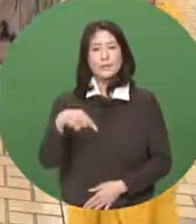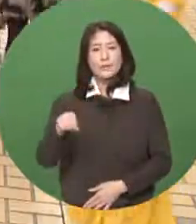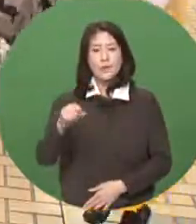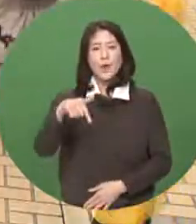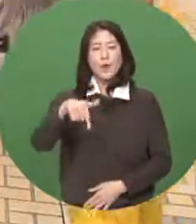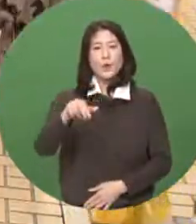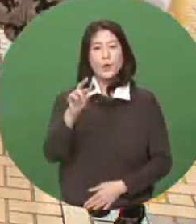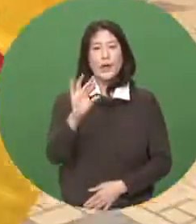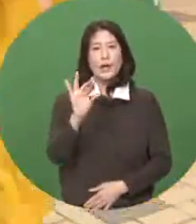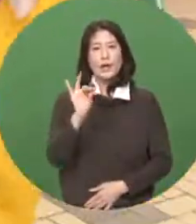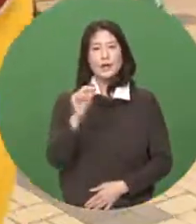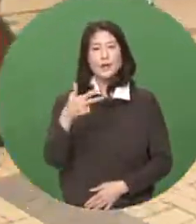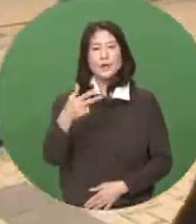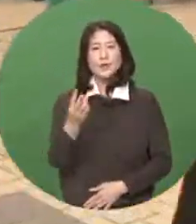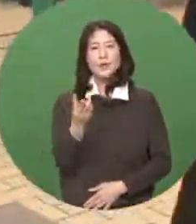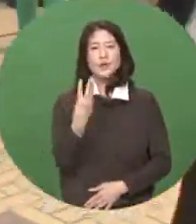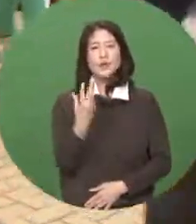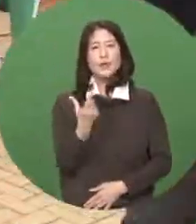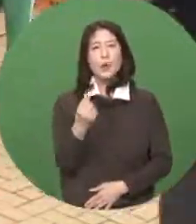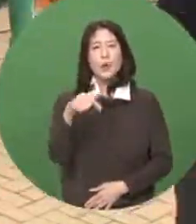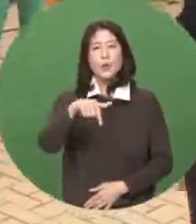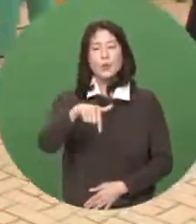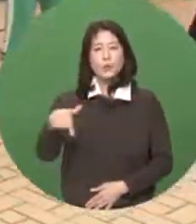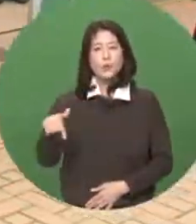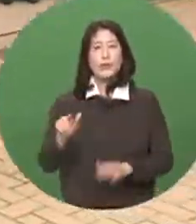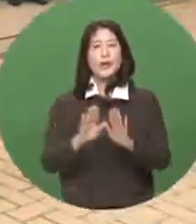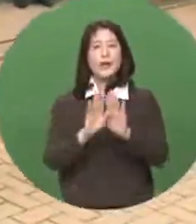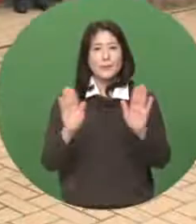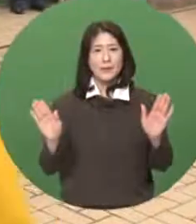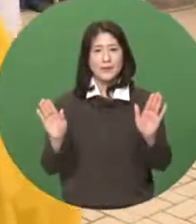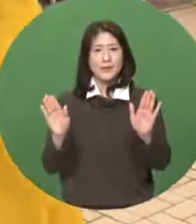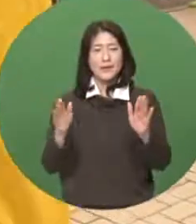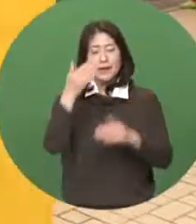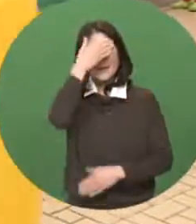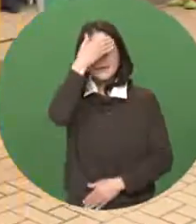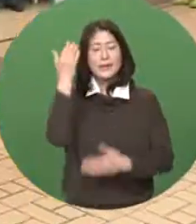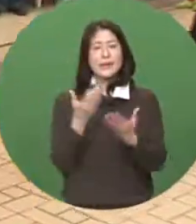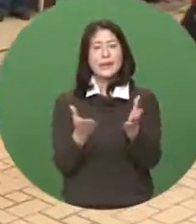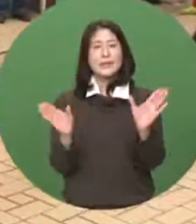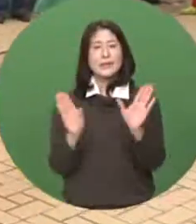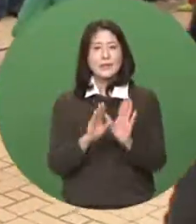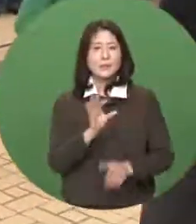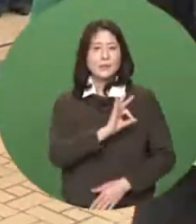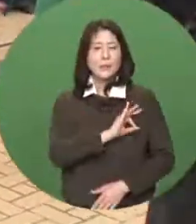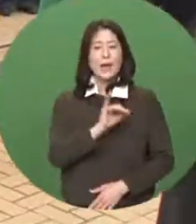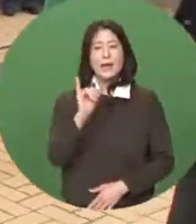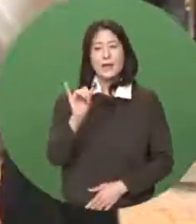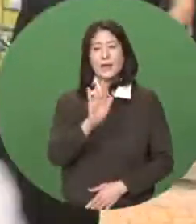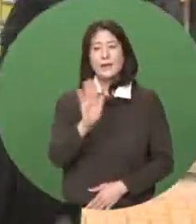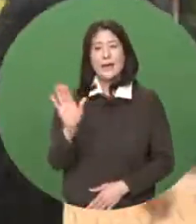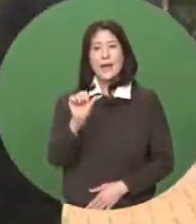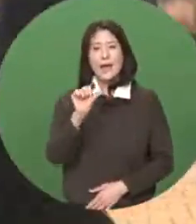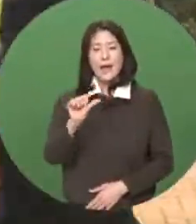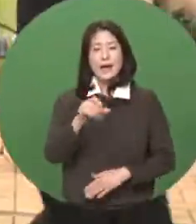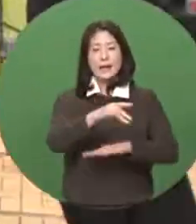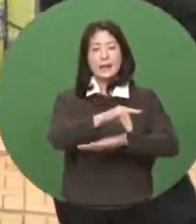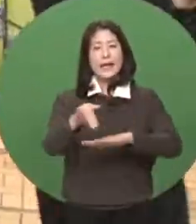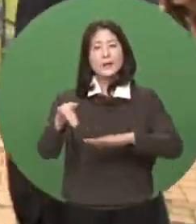ました。生駒市青年チームイデアの皆さんが企画した今回のハロウィンイベント。